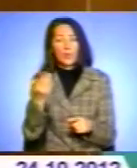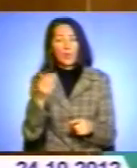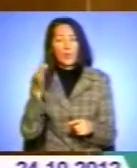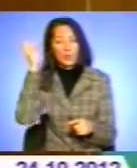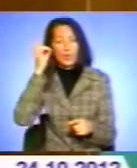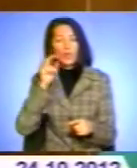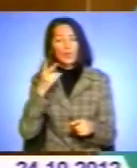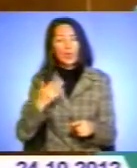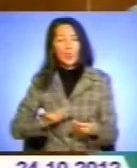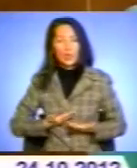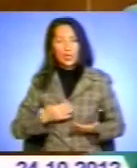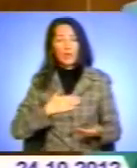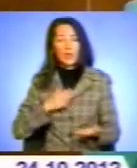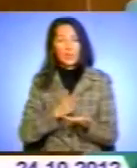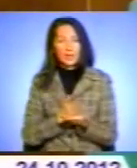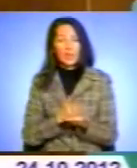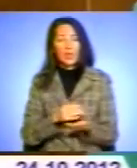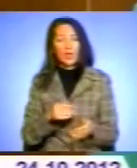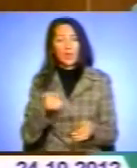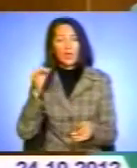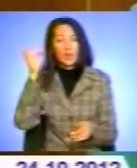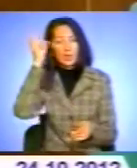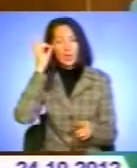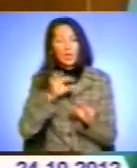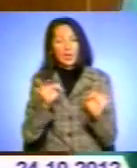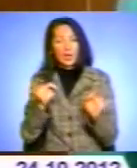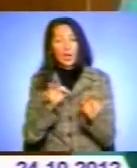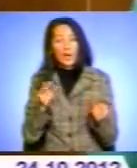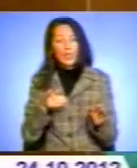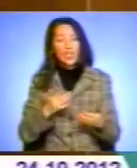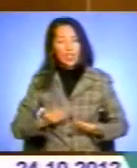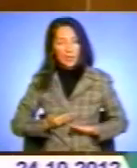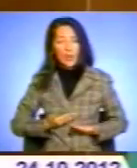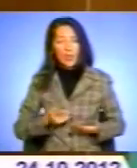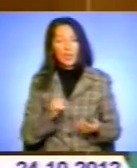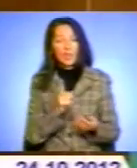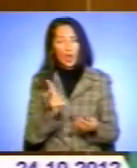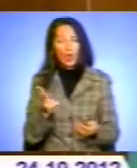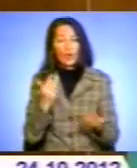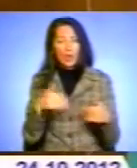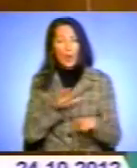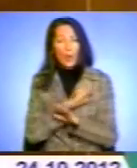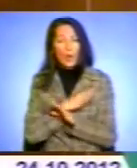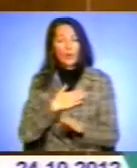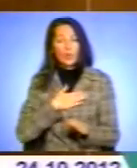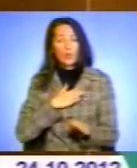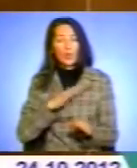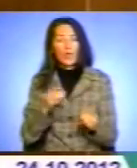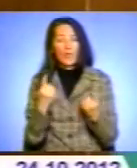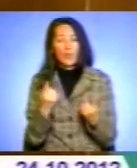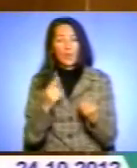ще залишених в'язнів, ну і деякі померші. У нас були дуже великі проблеми з книжкою, тому що у нас були готові